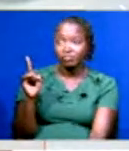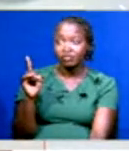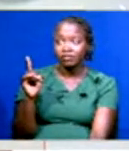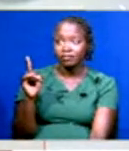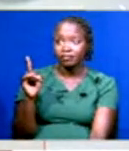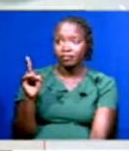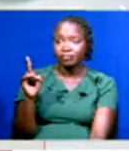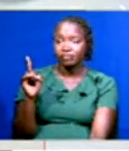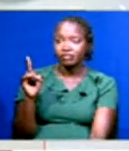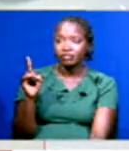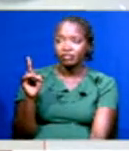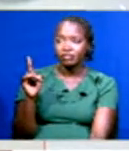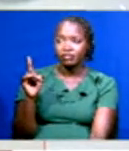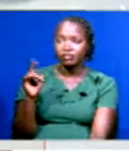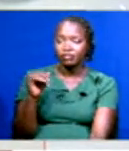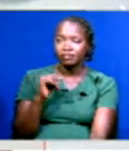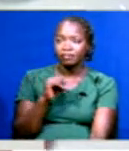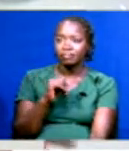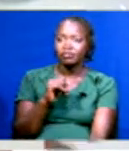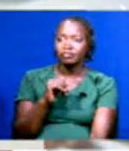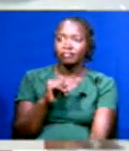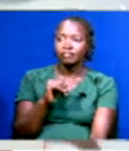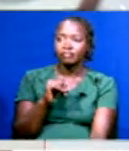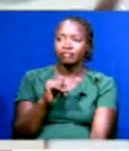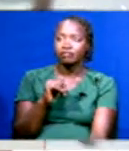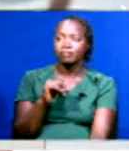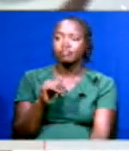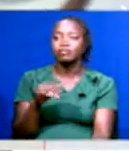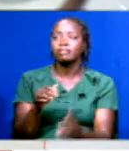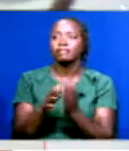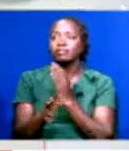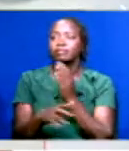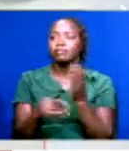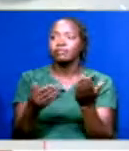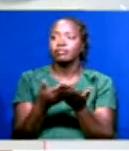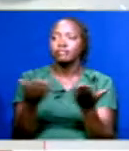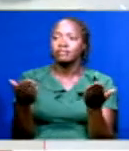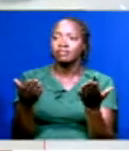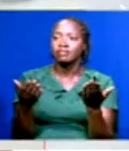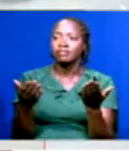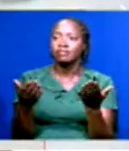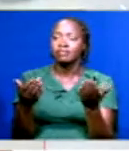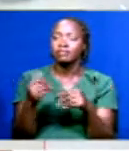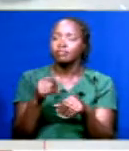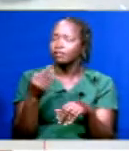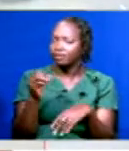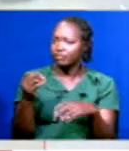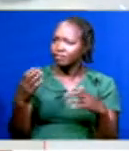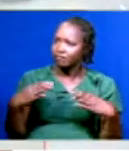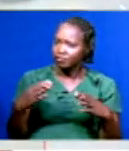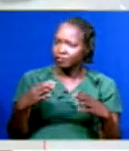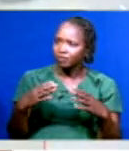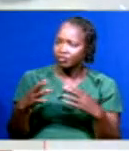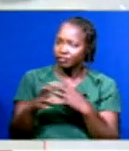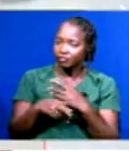hapo Kencom. Wale watu ya pickpocket walikuwa wanajipanga kama watu 30.